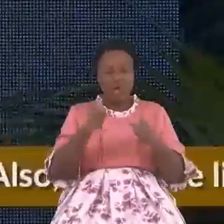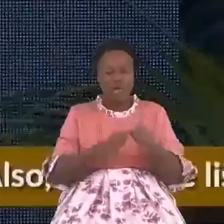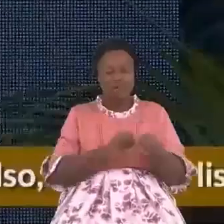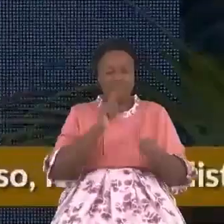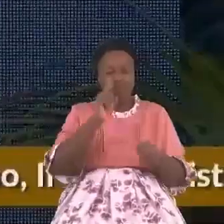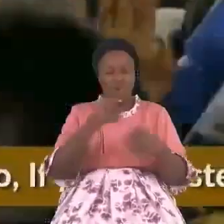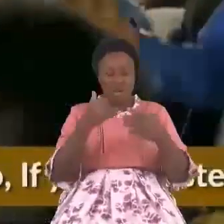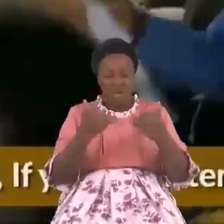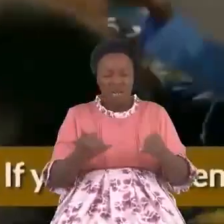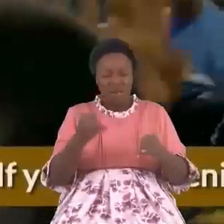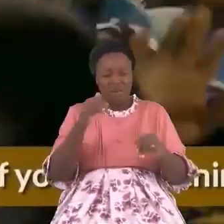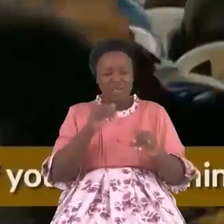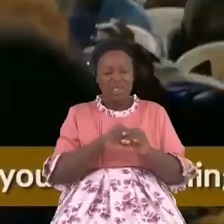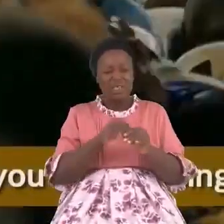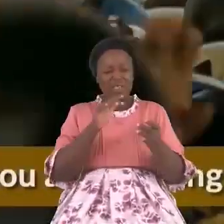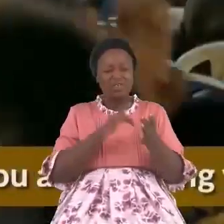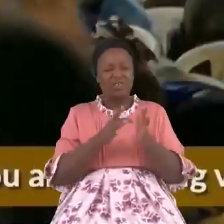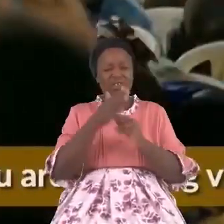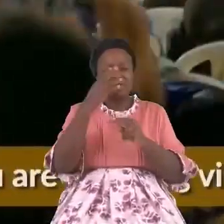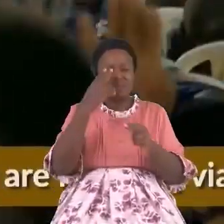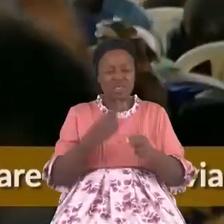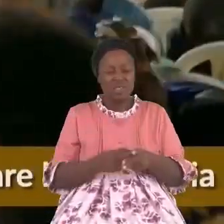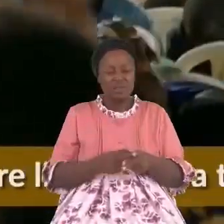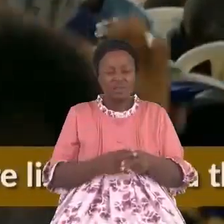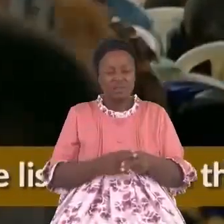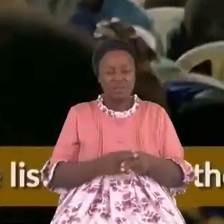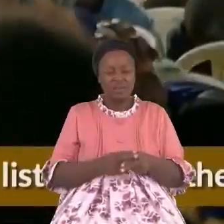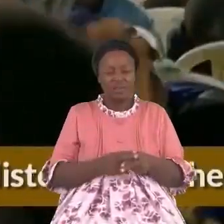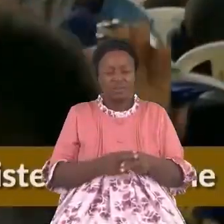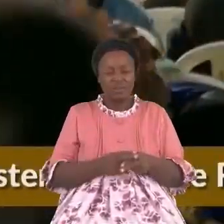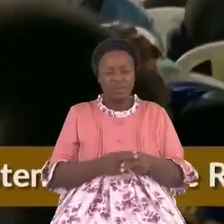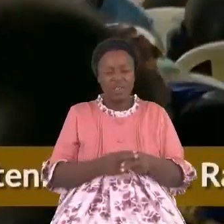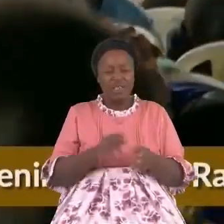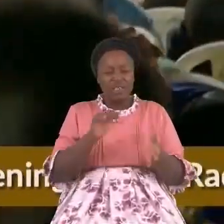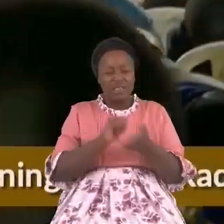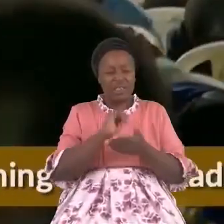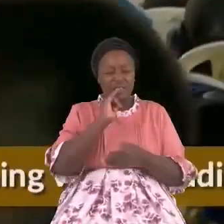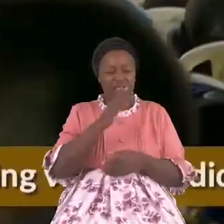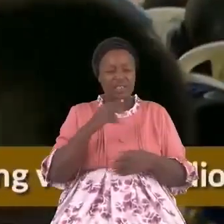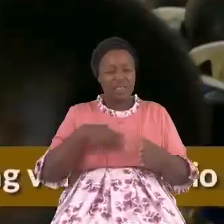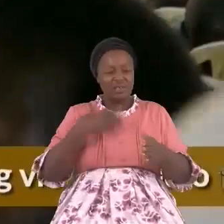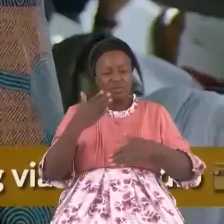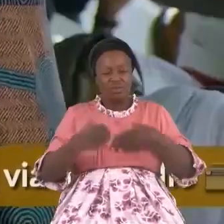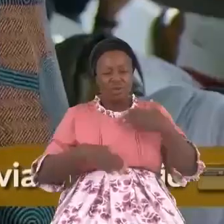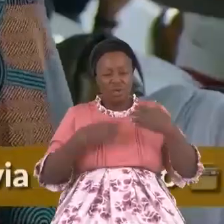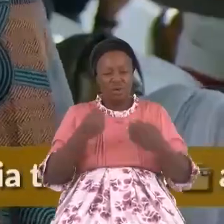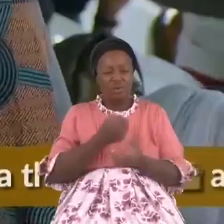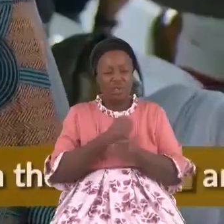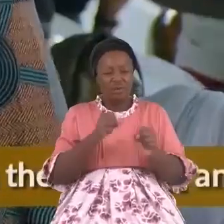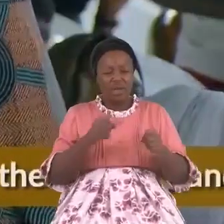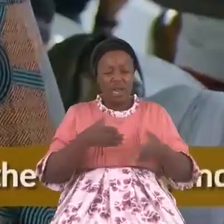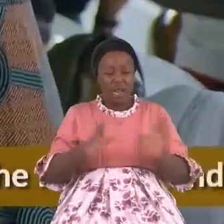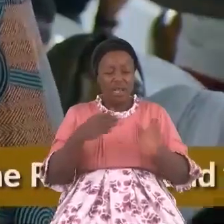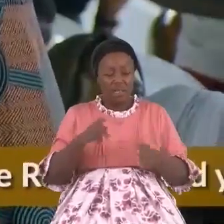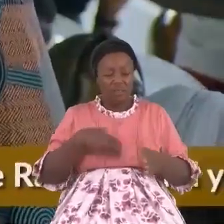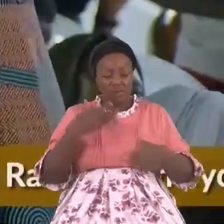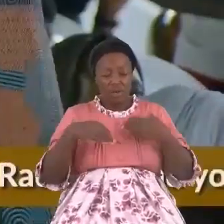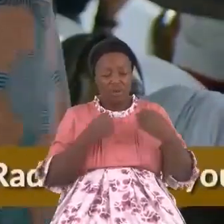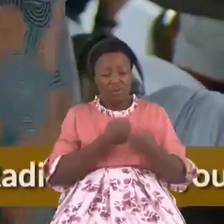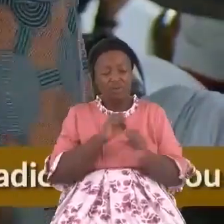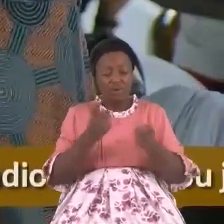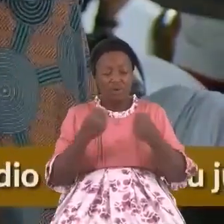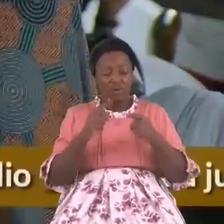n'aha Jizọs. Ka ọṅụ nke nzọpụta pụrụ ihe nketa ha. Ka